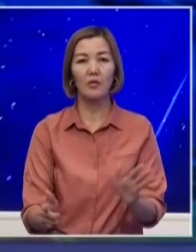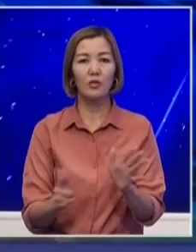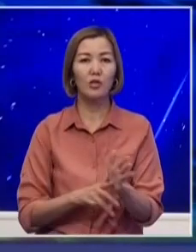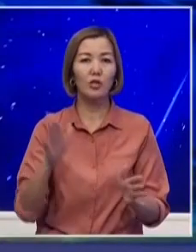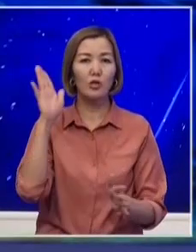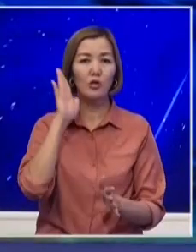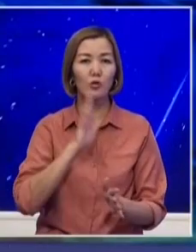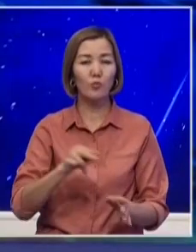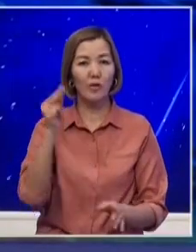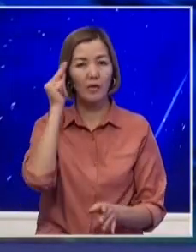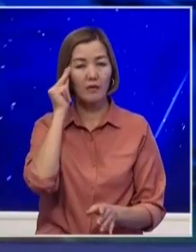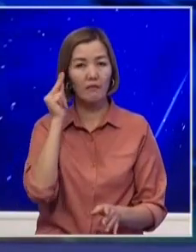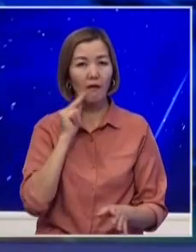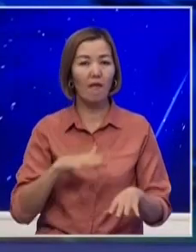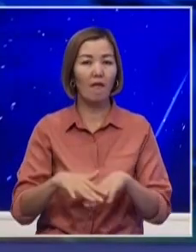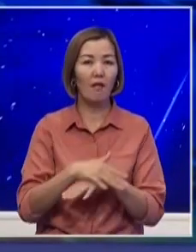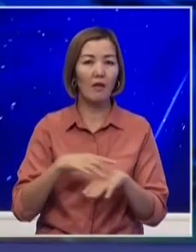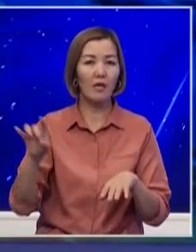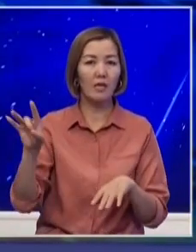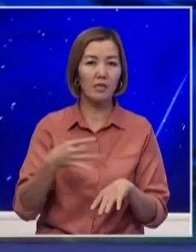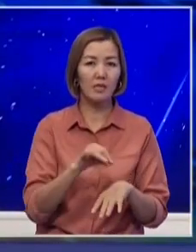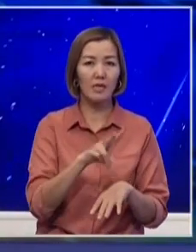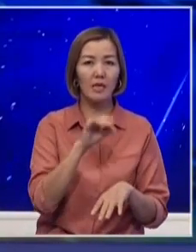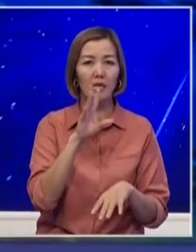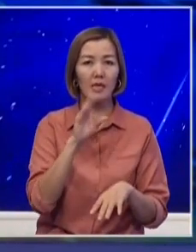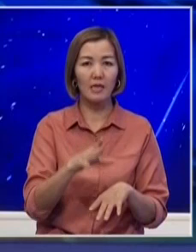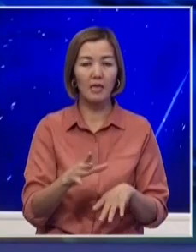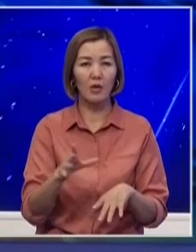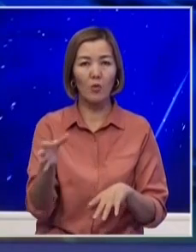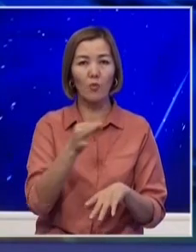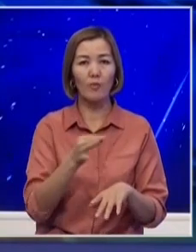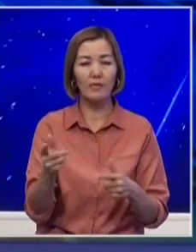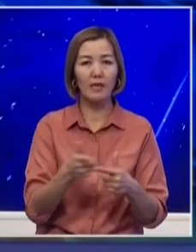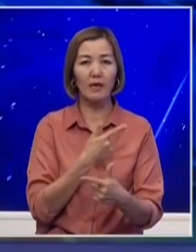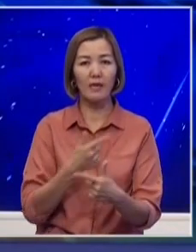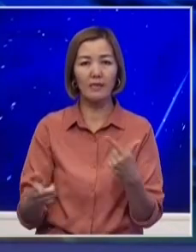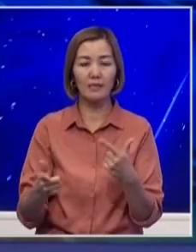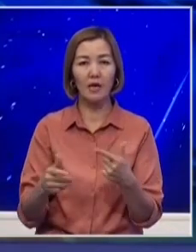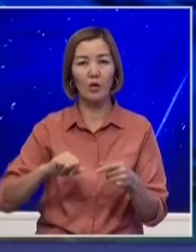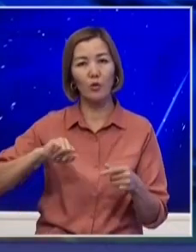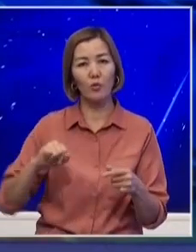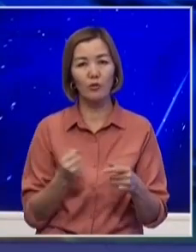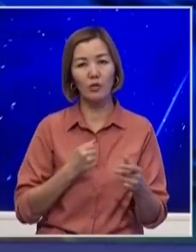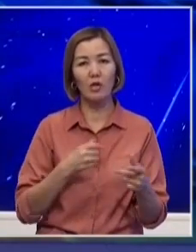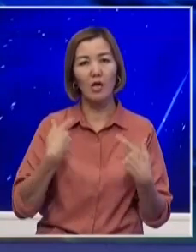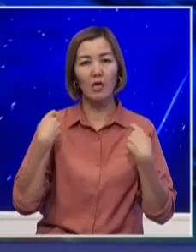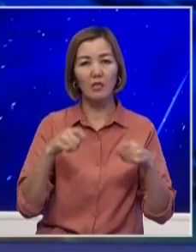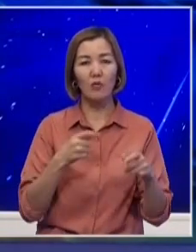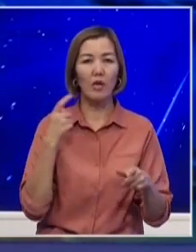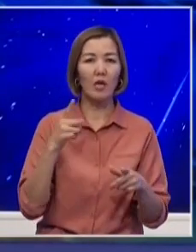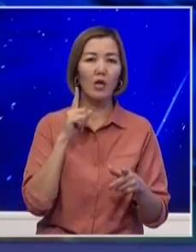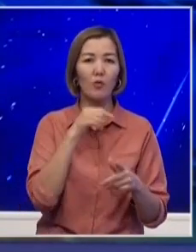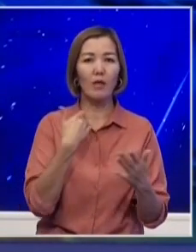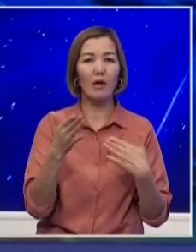Жетісу мен Қытай Халық Республикасының іле қазақ автономиялық облыстары арасындағы достық және сауда-экономикалық қарым-қатынас одан әрі